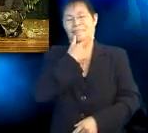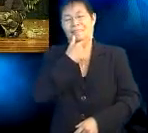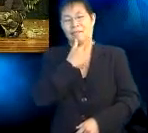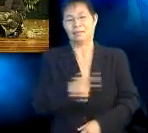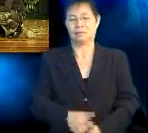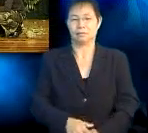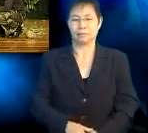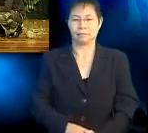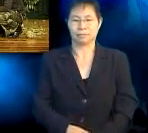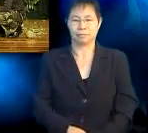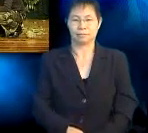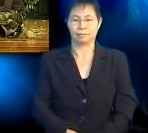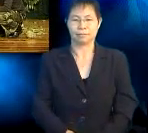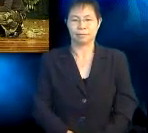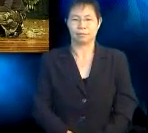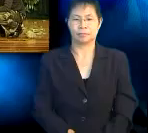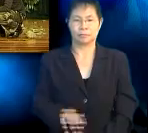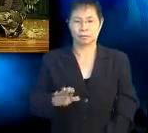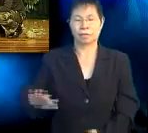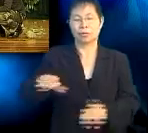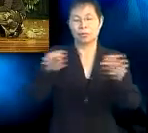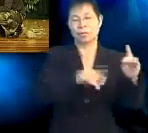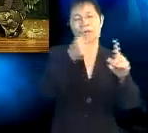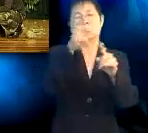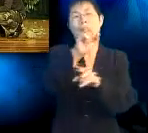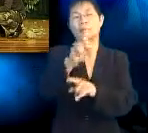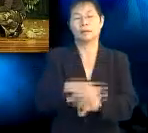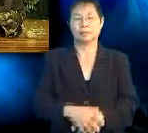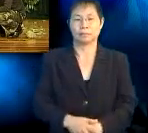Habis? Kamu semua nak pindah ke mana? Ya,